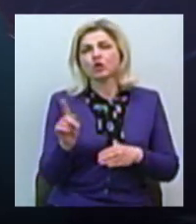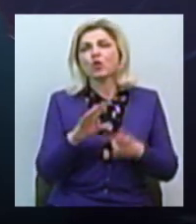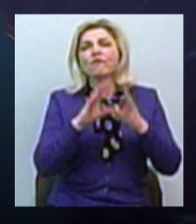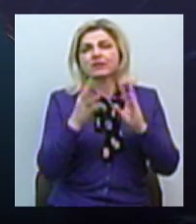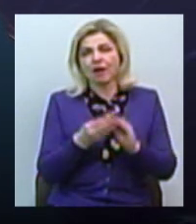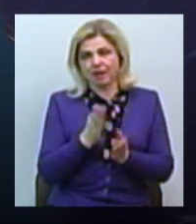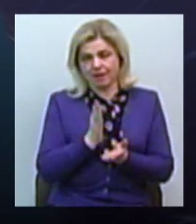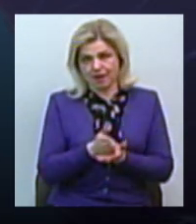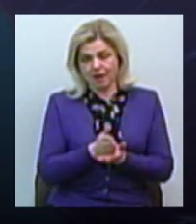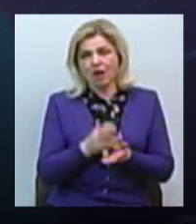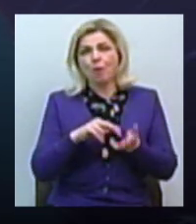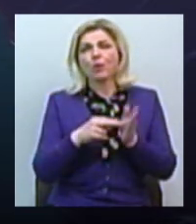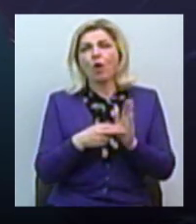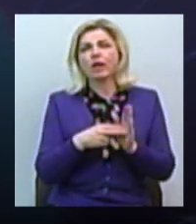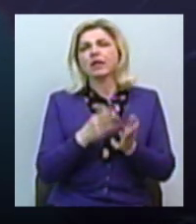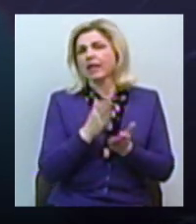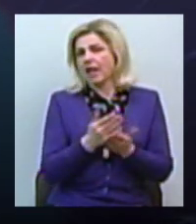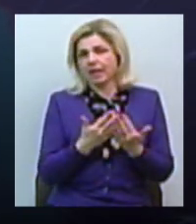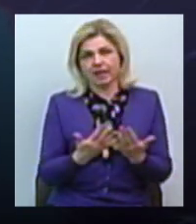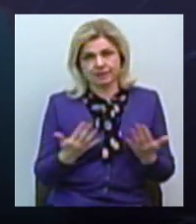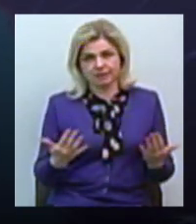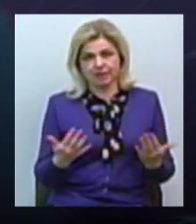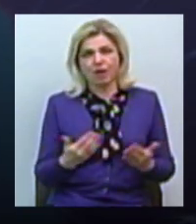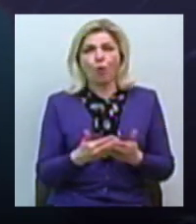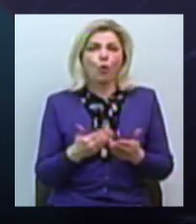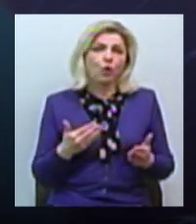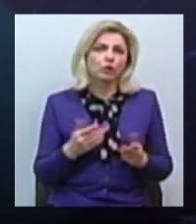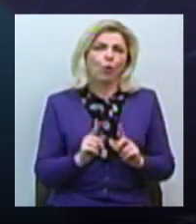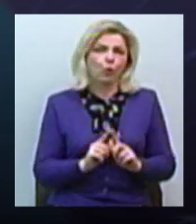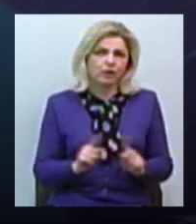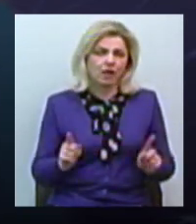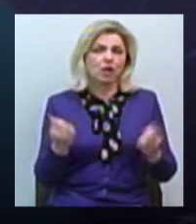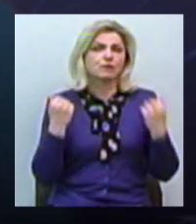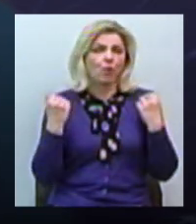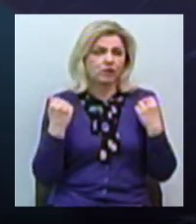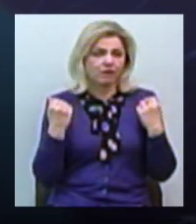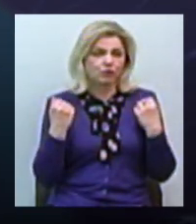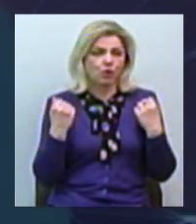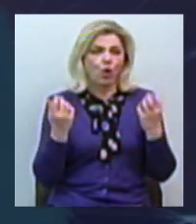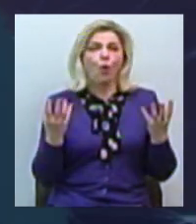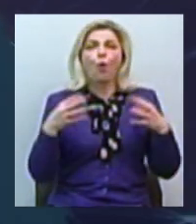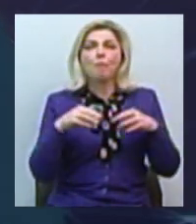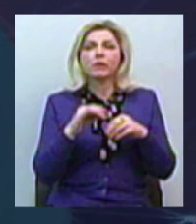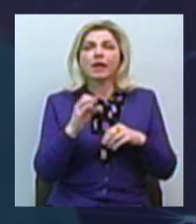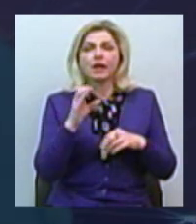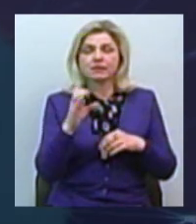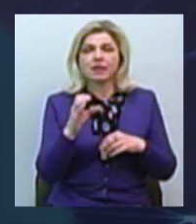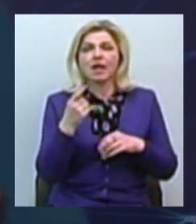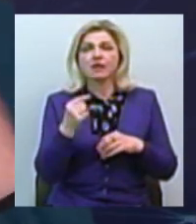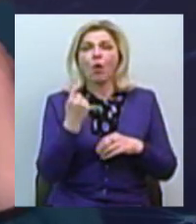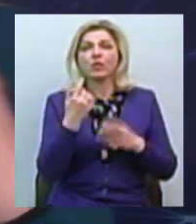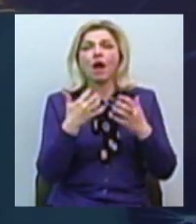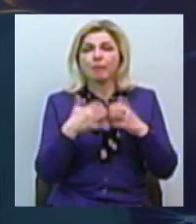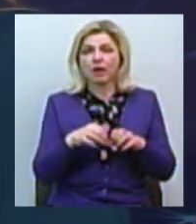є. Проєкти генерують різні. Від там унікального спортивного комплексу, де ви в одному апараті